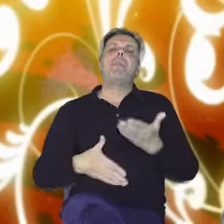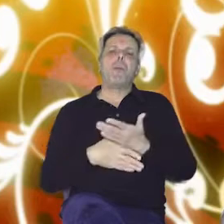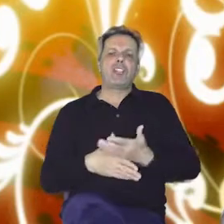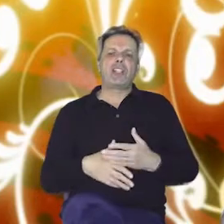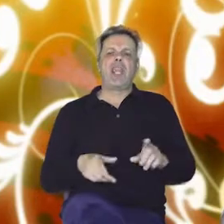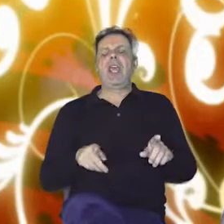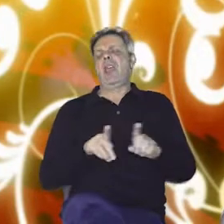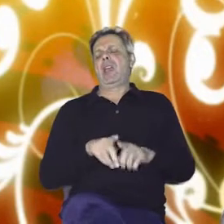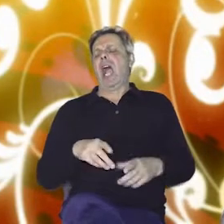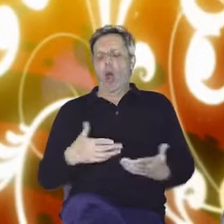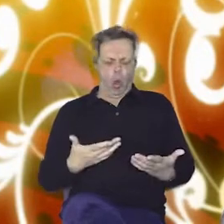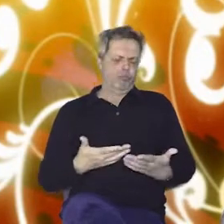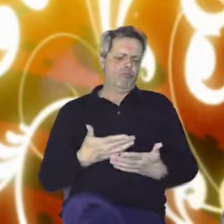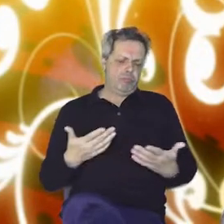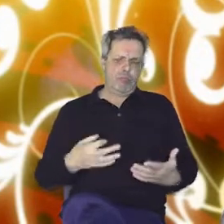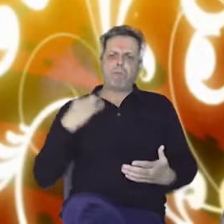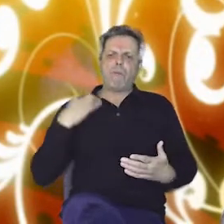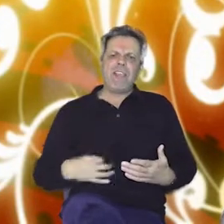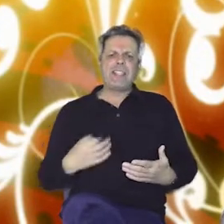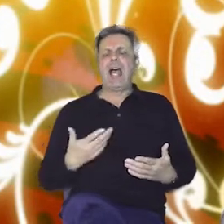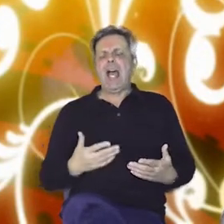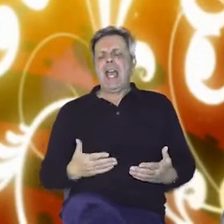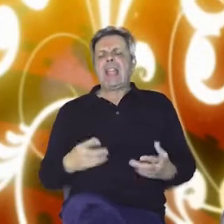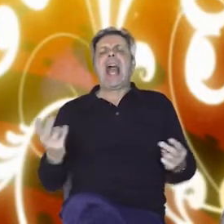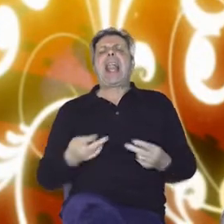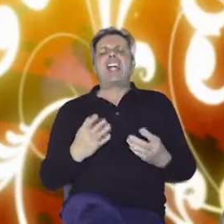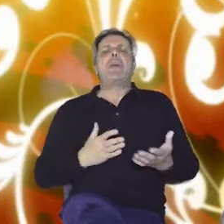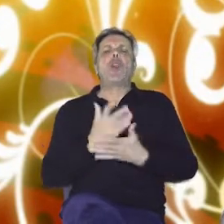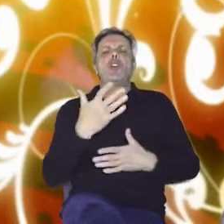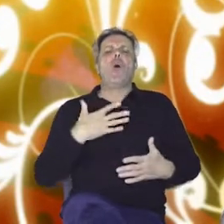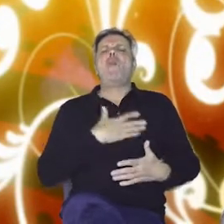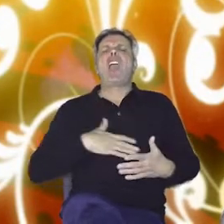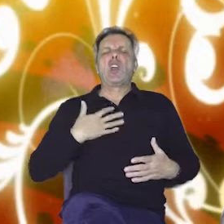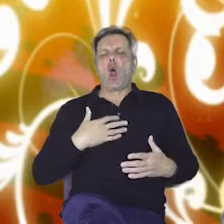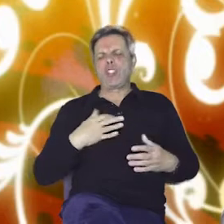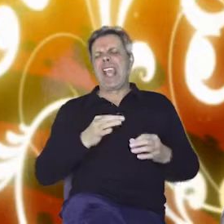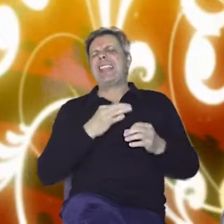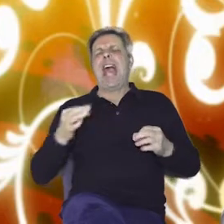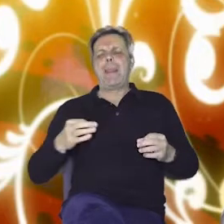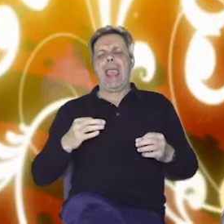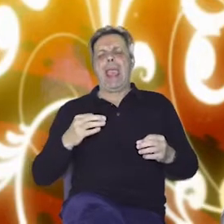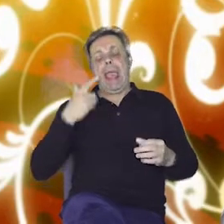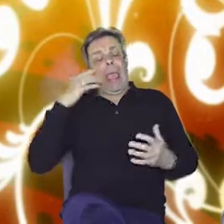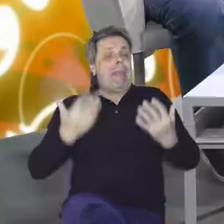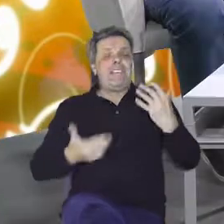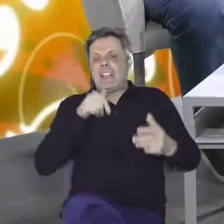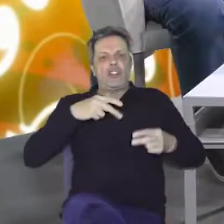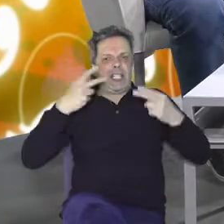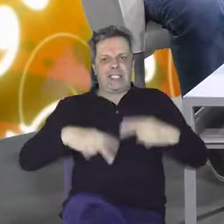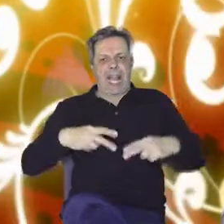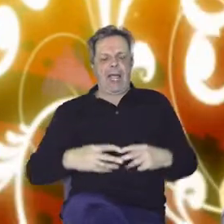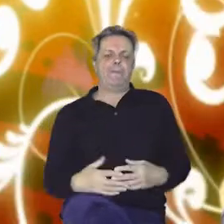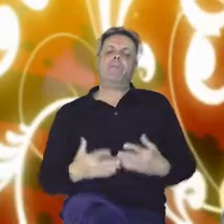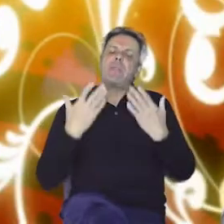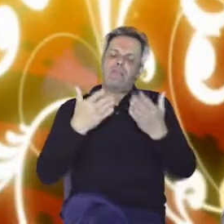profesija da lakše iznesemo ove grozne dane neizvjesnosti i straha možda i svega. Evo, hvala vama, hvala na pozivu.